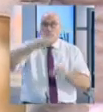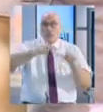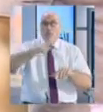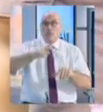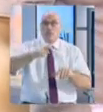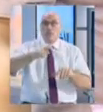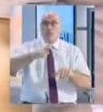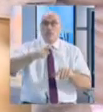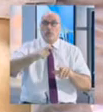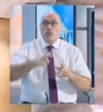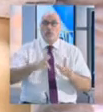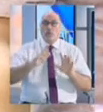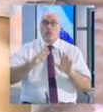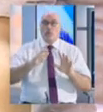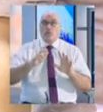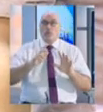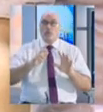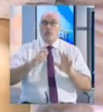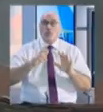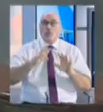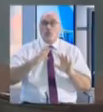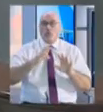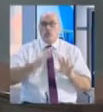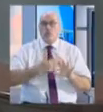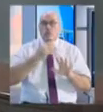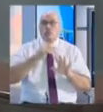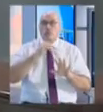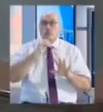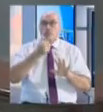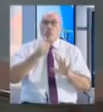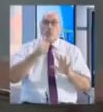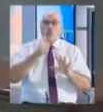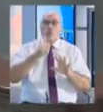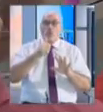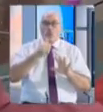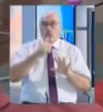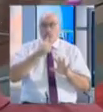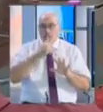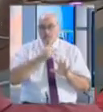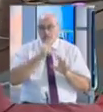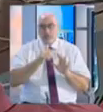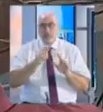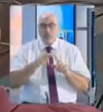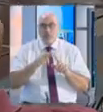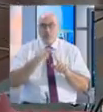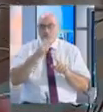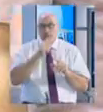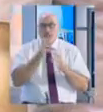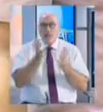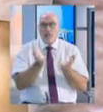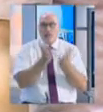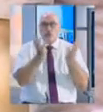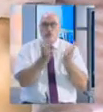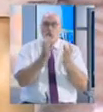300 فرد اللي ما كانوش يعني يعانيوا من ربما رضوض أو كسور كبيرة، وإنما كانت هناك